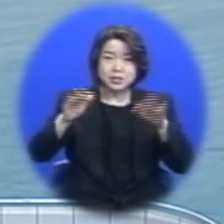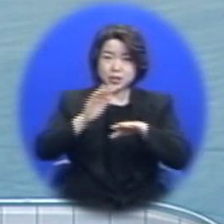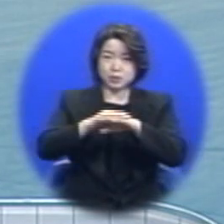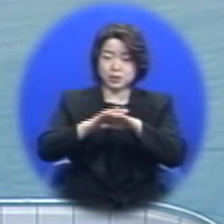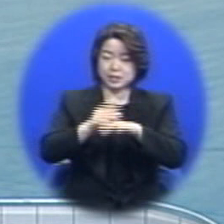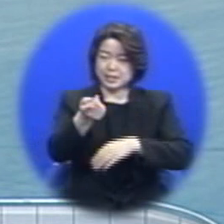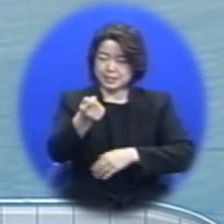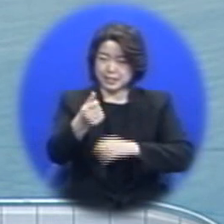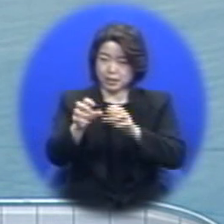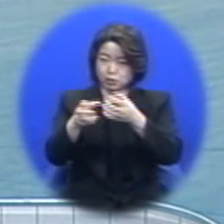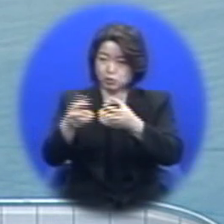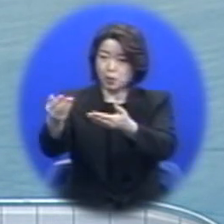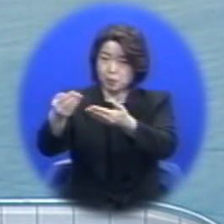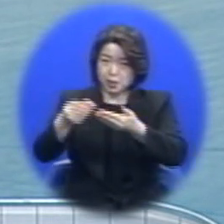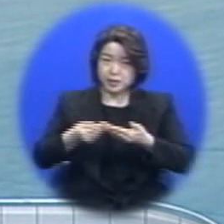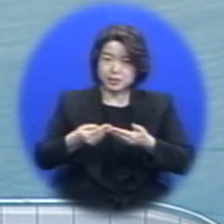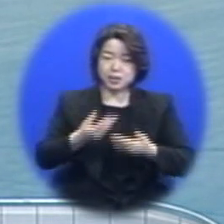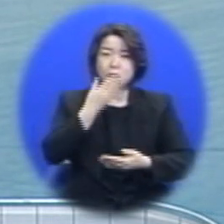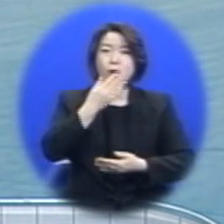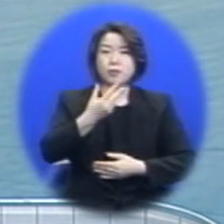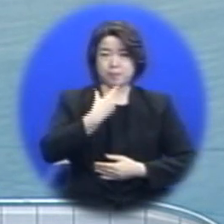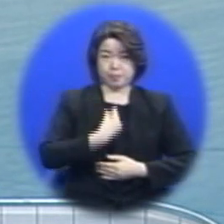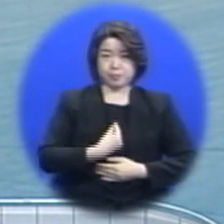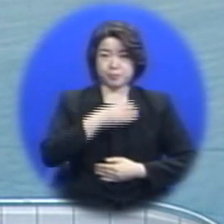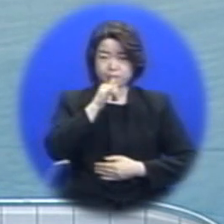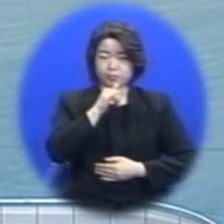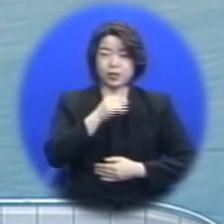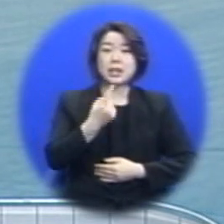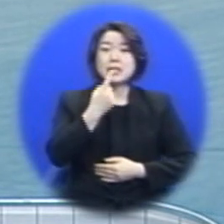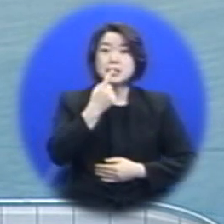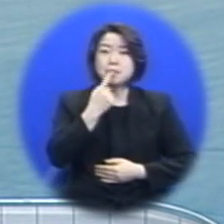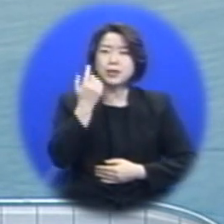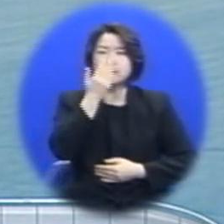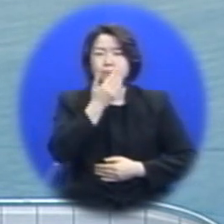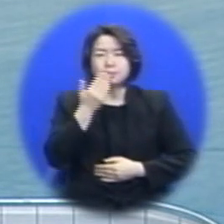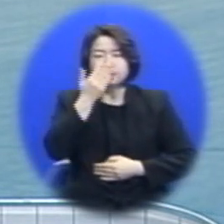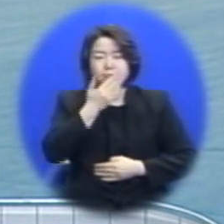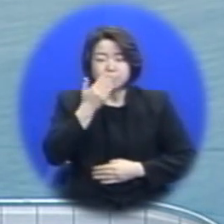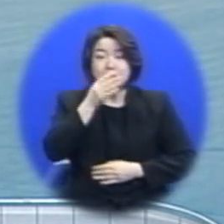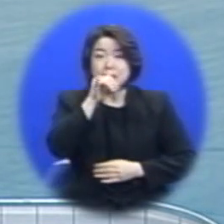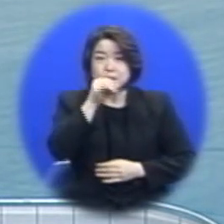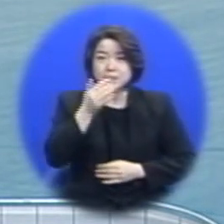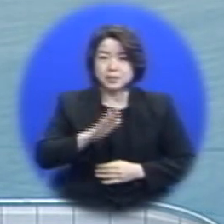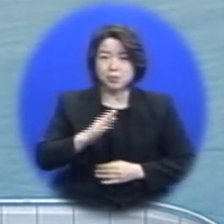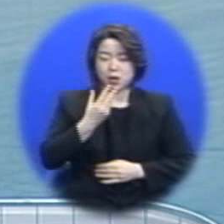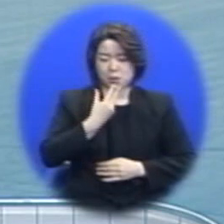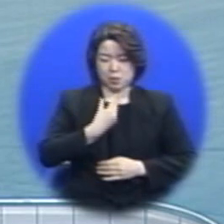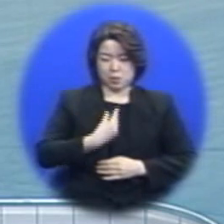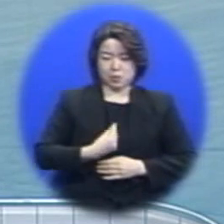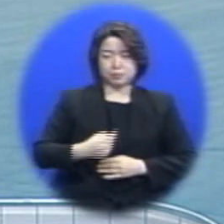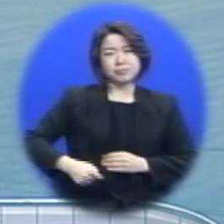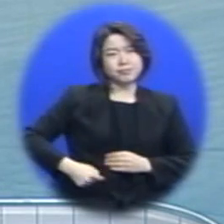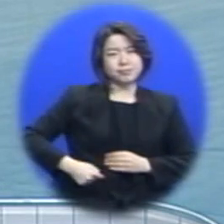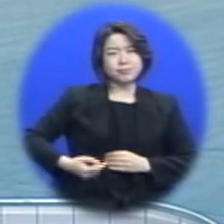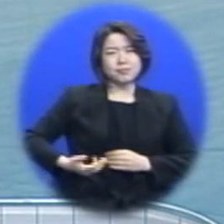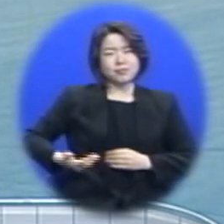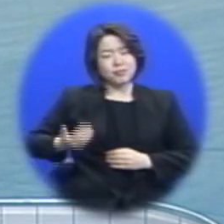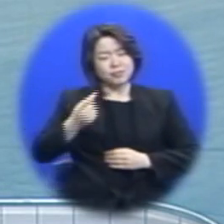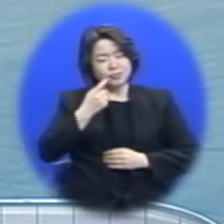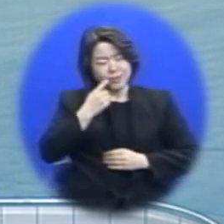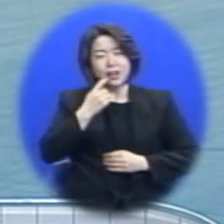두루마리를 받아서 삼켰습니다. 그것이 내 입에는 꿀같이 달았으나 먹고 나니 뱃속은